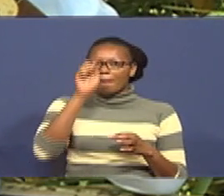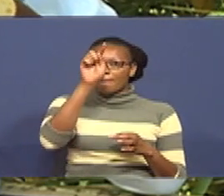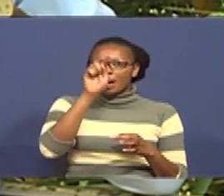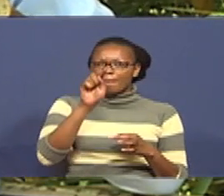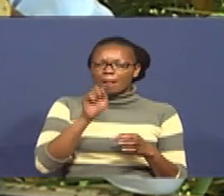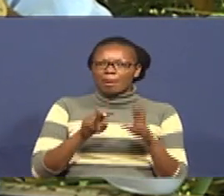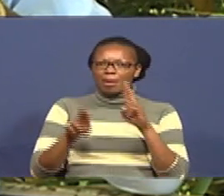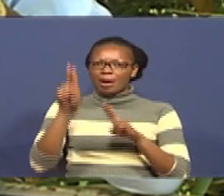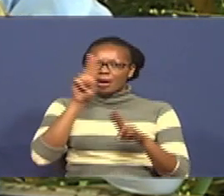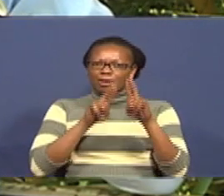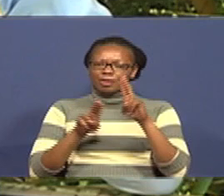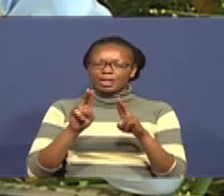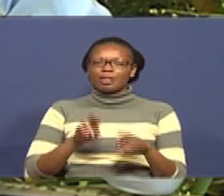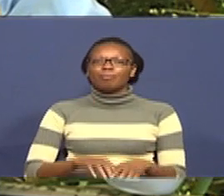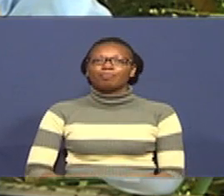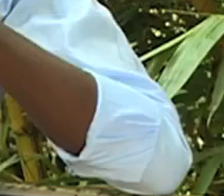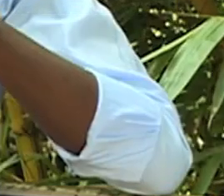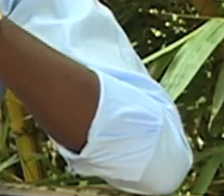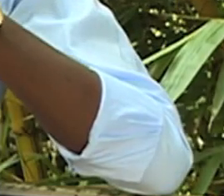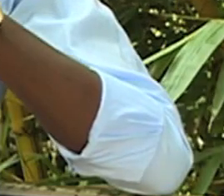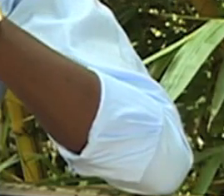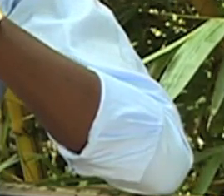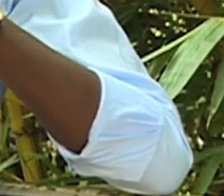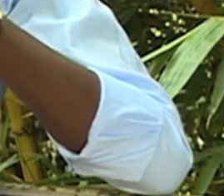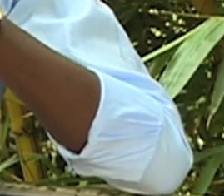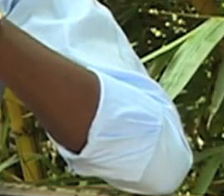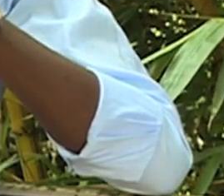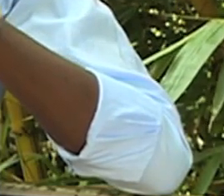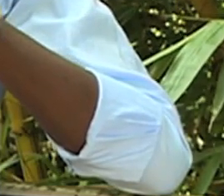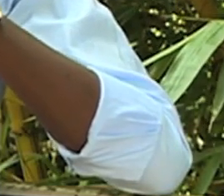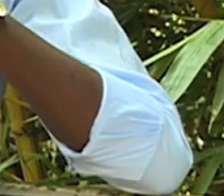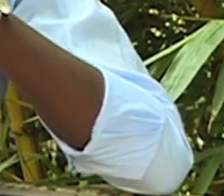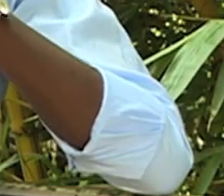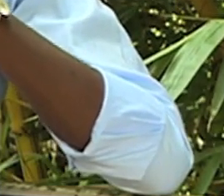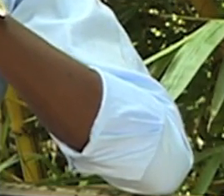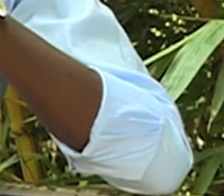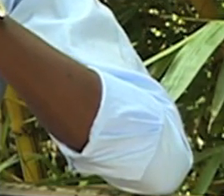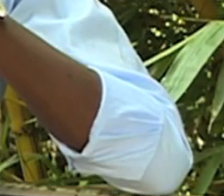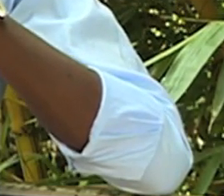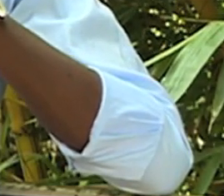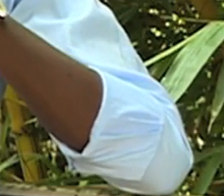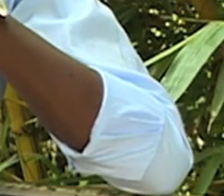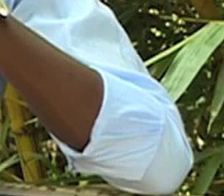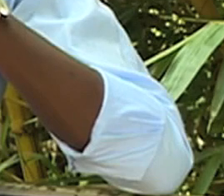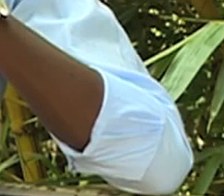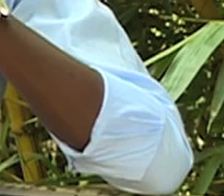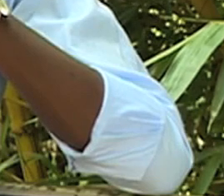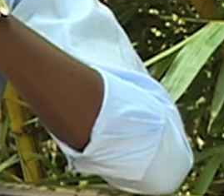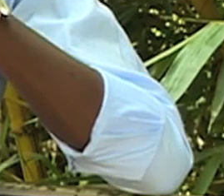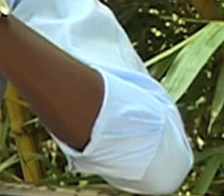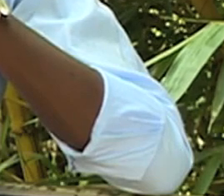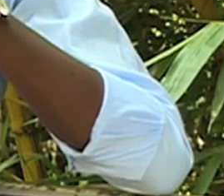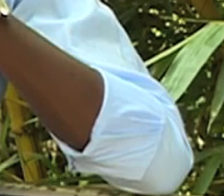ukaongeza dhamana, basi chaguo ni lako. Soko ni kubwa na la kumfaa mkulima. Wacha sasa tupate vidokezo kabla ya